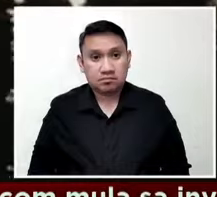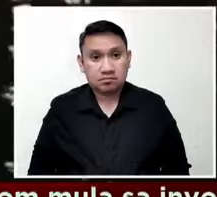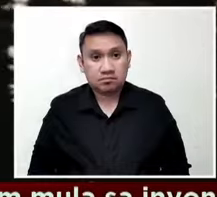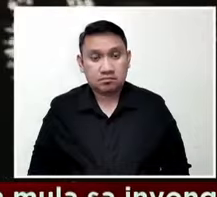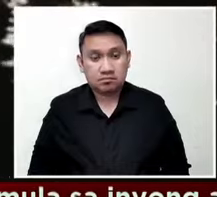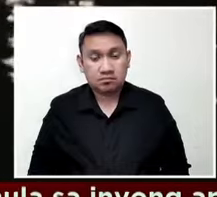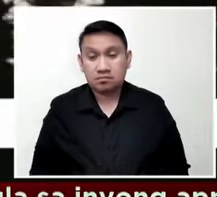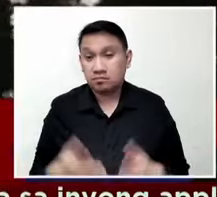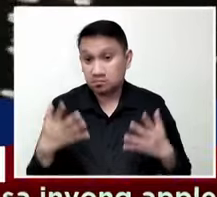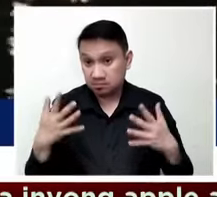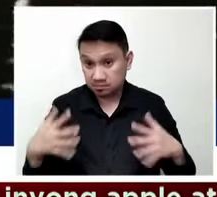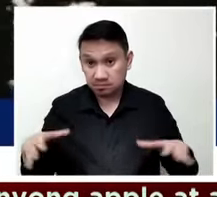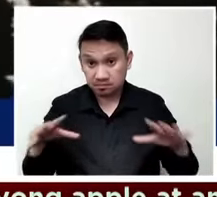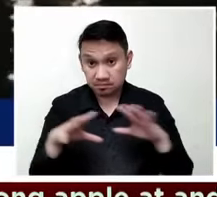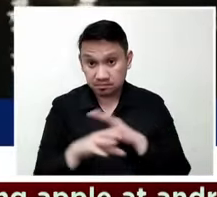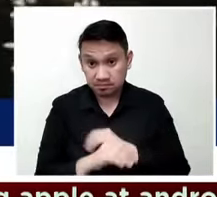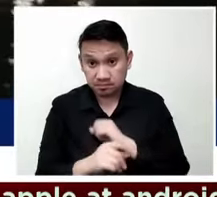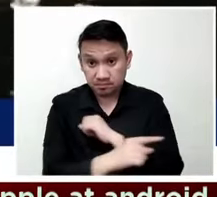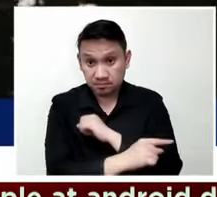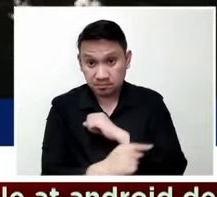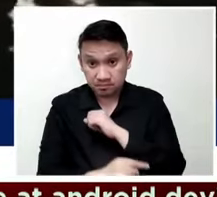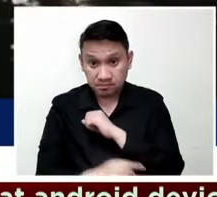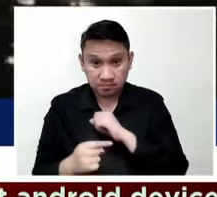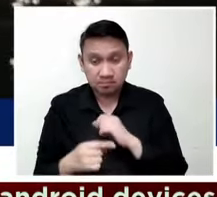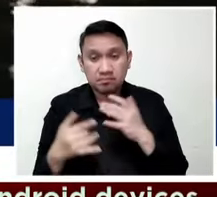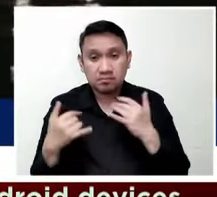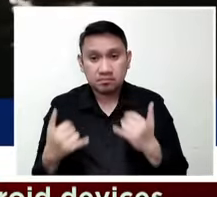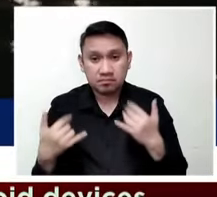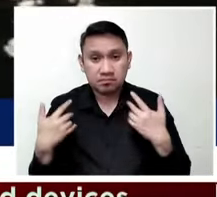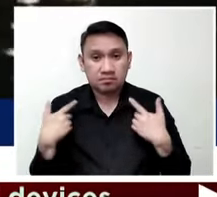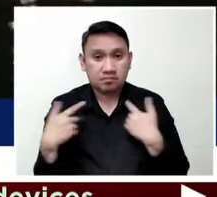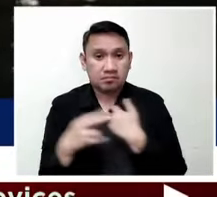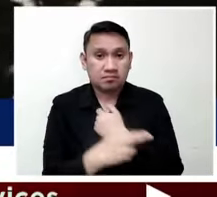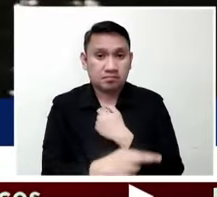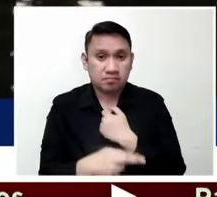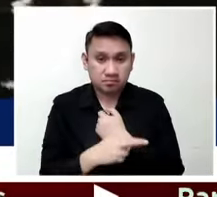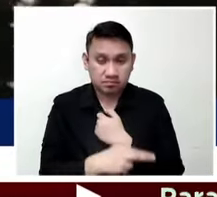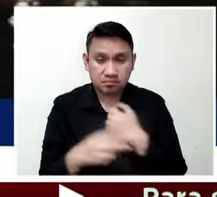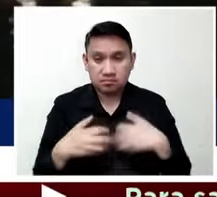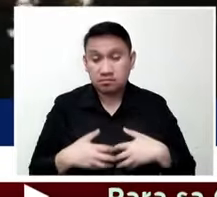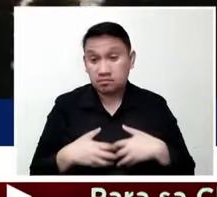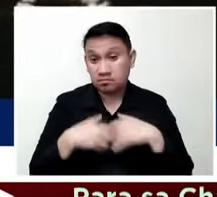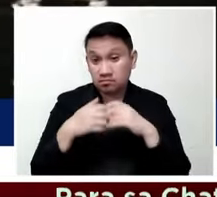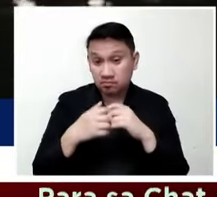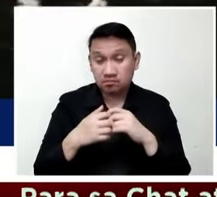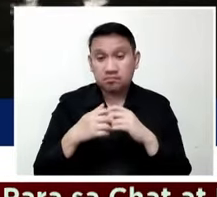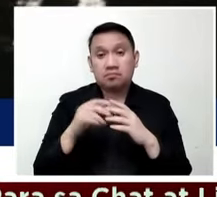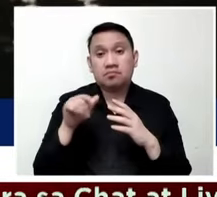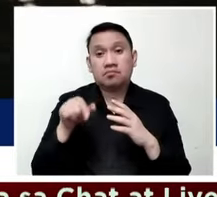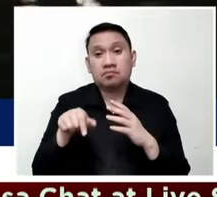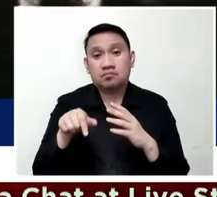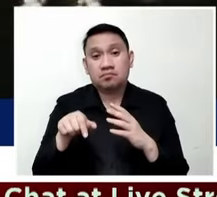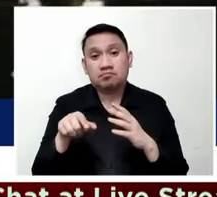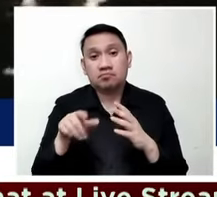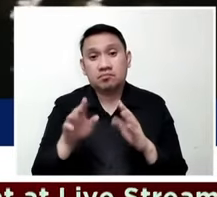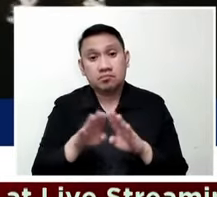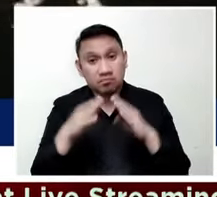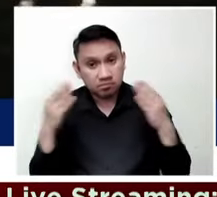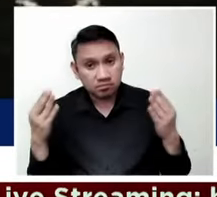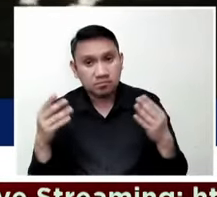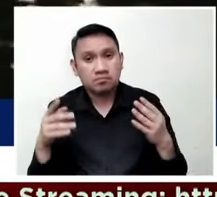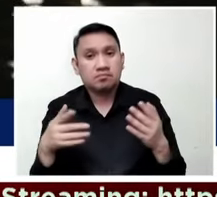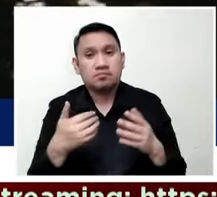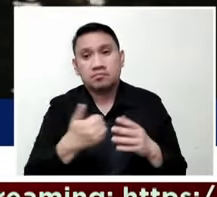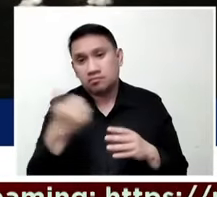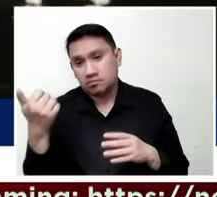Bernadette, matapos dito sa Zambales ay magkakaroon din na regional launching ang Project Layag West Philippine Sea sa iba pang mga probinsya gaya na